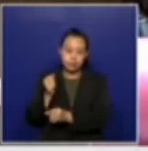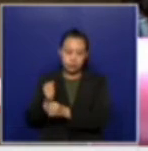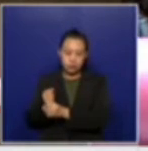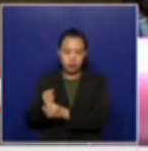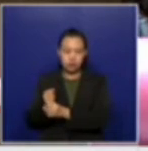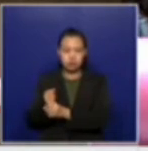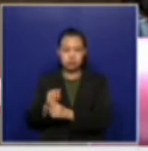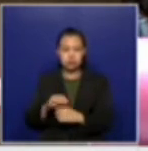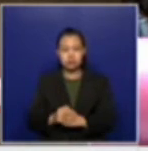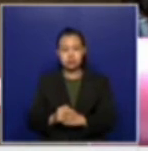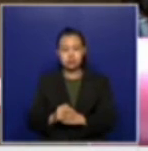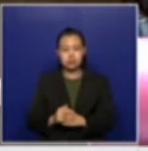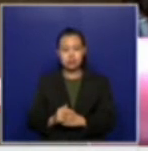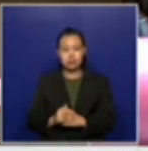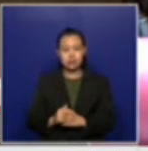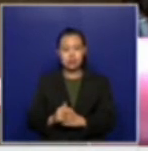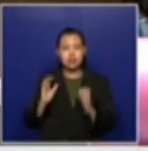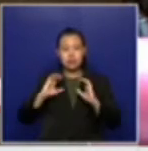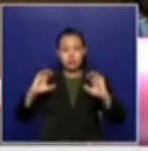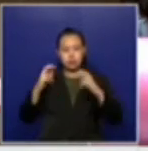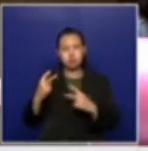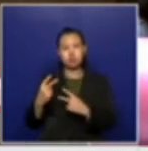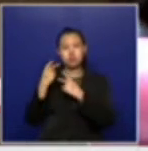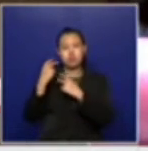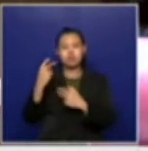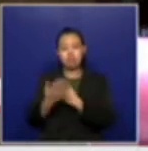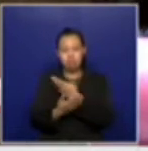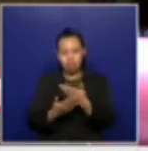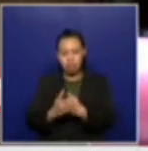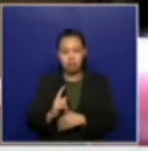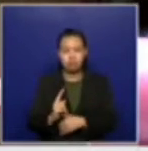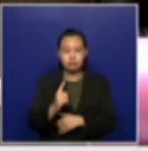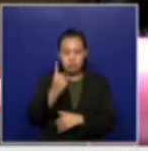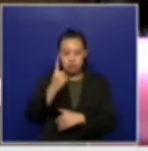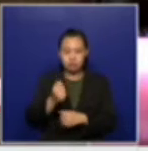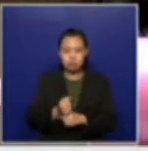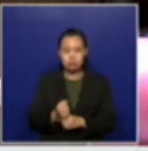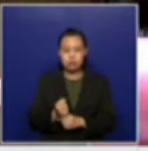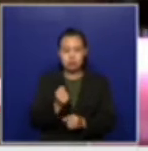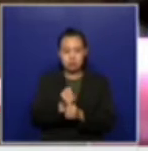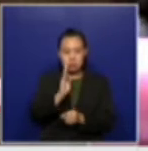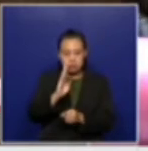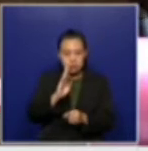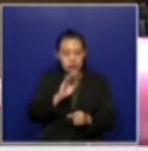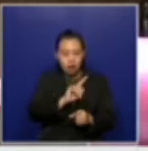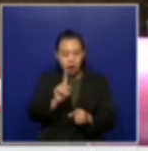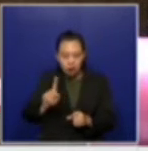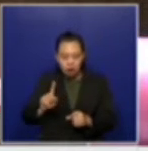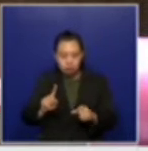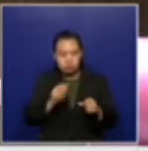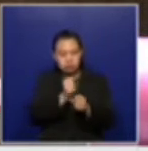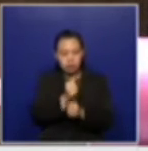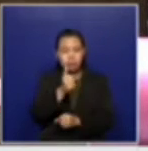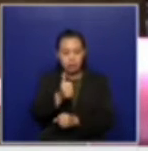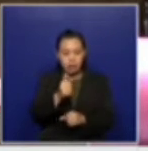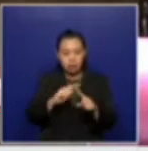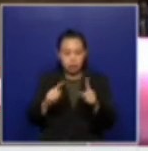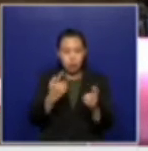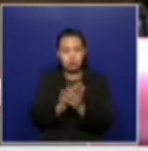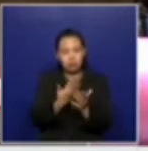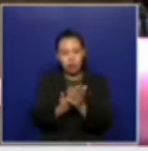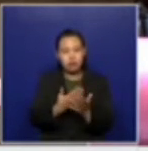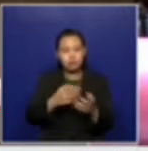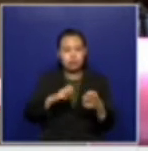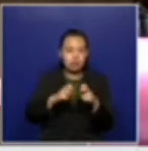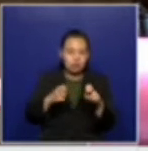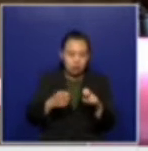ลต้องกลับมาพิจารณาใหม่ครับว่าธุรกิจใดที่สามารถยังเดินต่อไปได้แต่ขาดสภาพคล่องและรัก